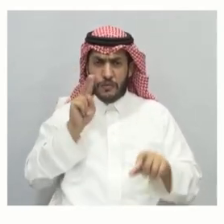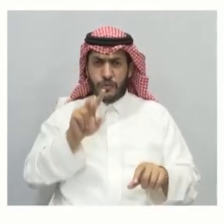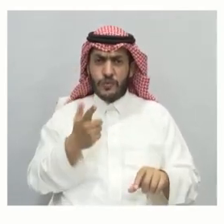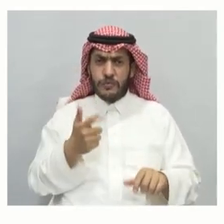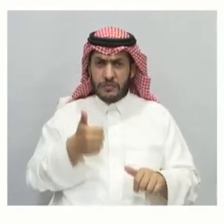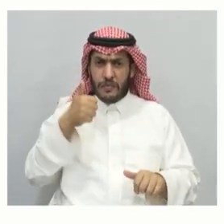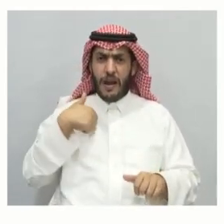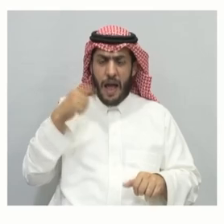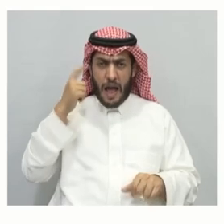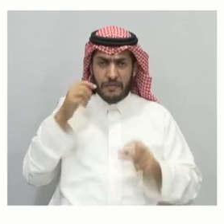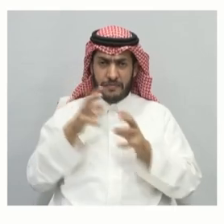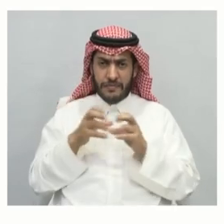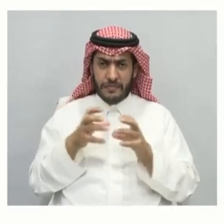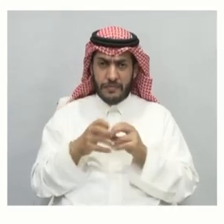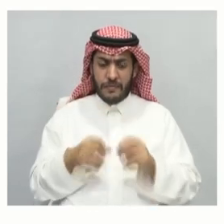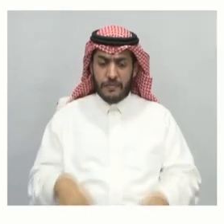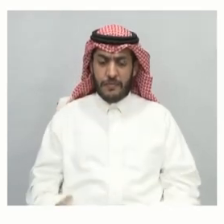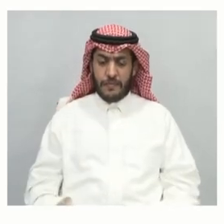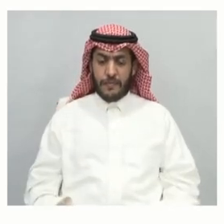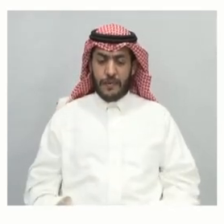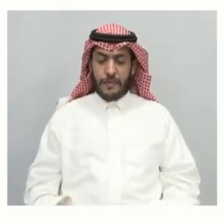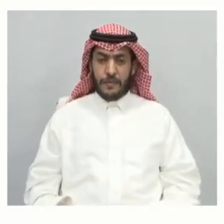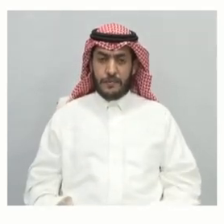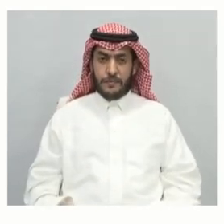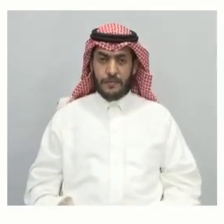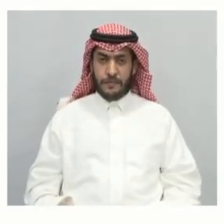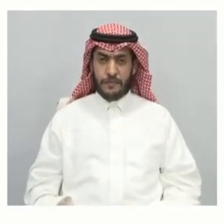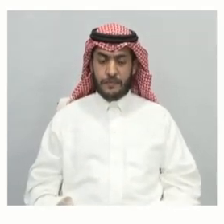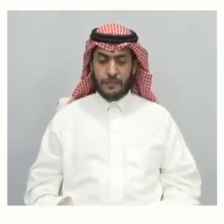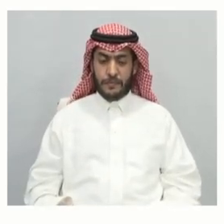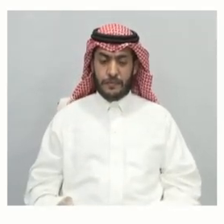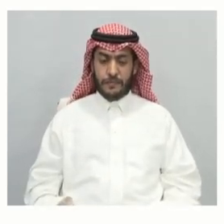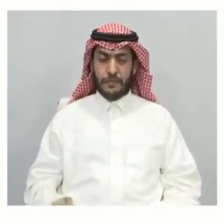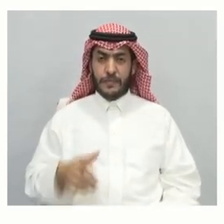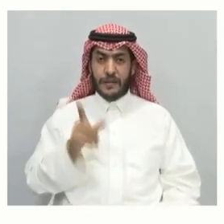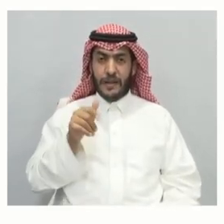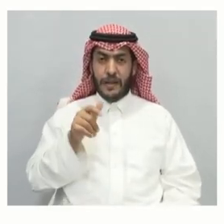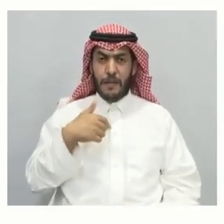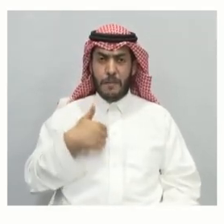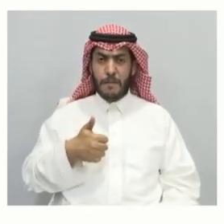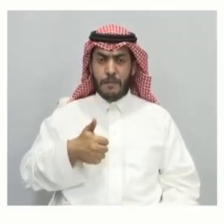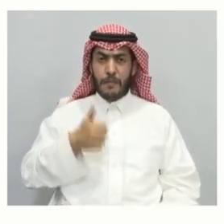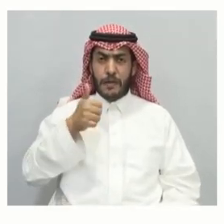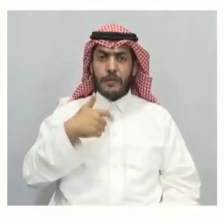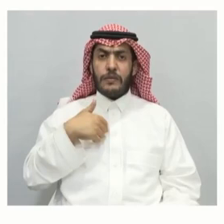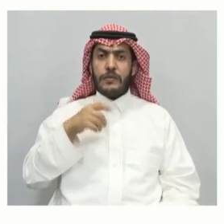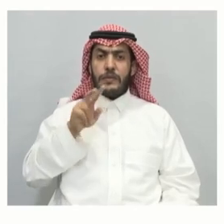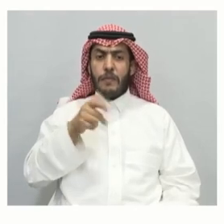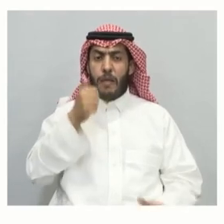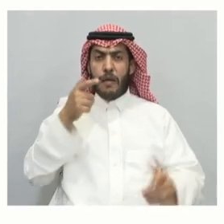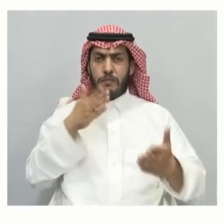تستنتجه هل الشيء اللي اصطدمت فيها او الاشعاع اللي اصطدم فيه وارتد ايش السبب اللي خلاه